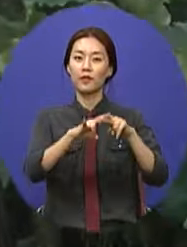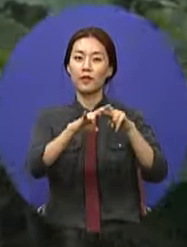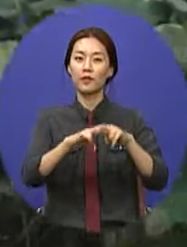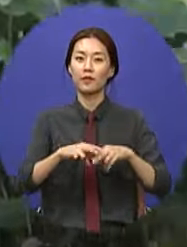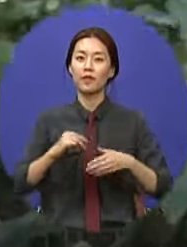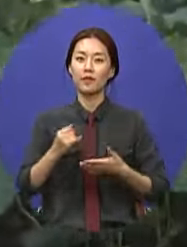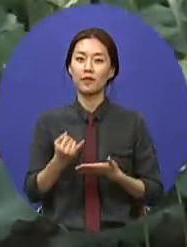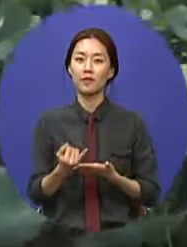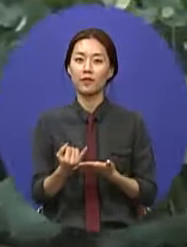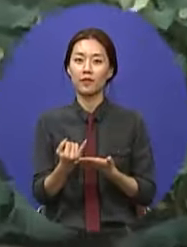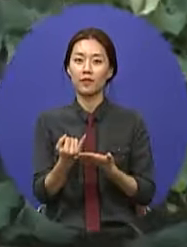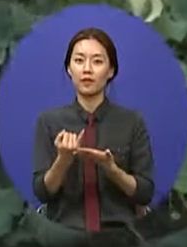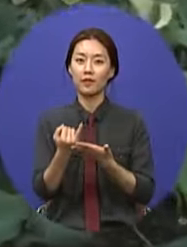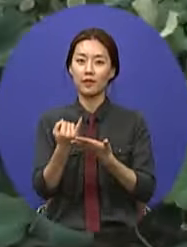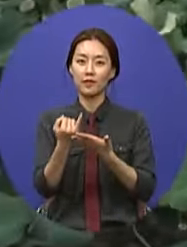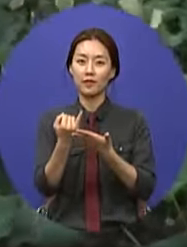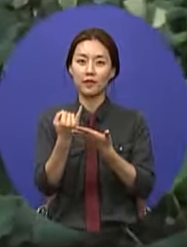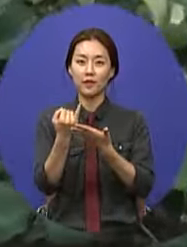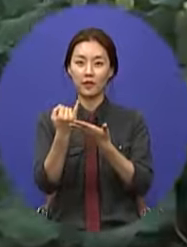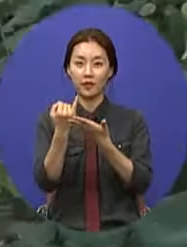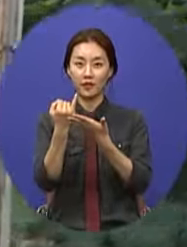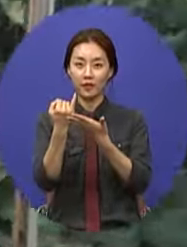춘향아